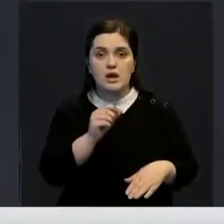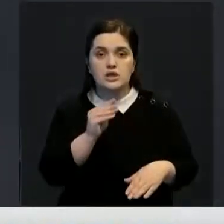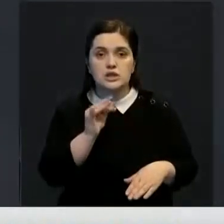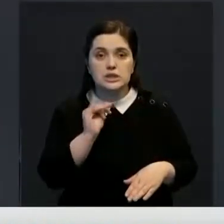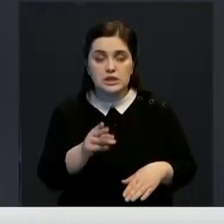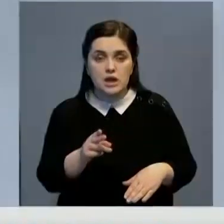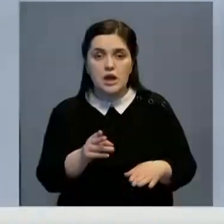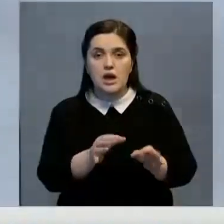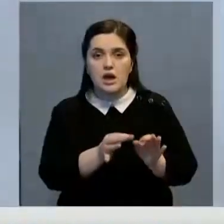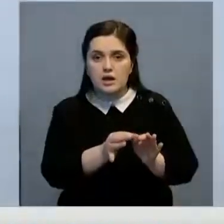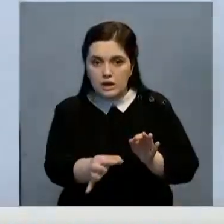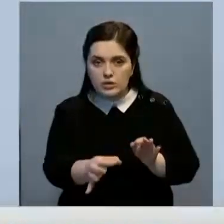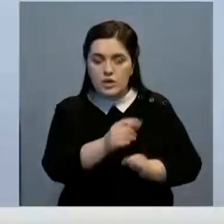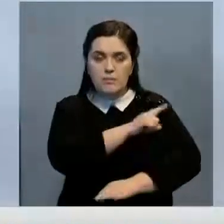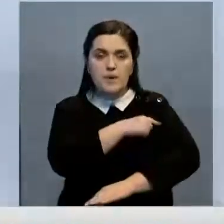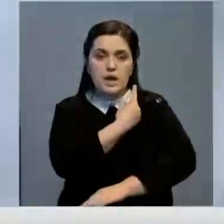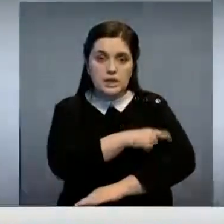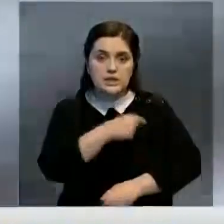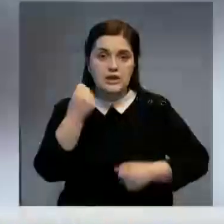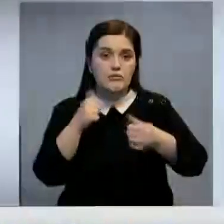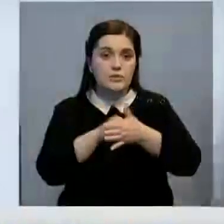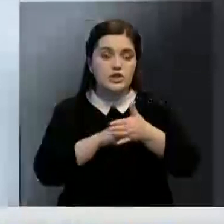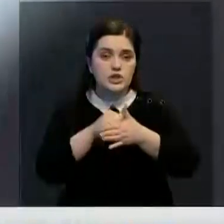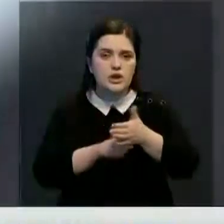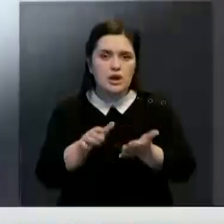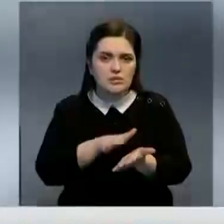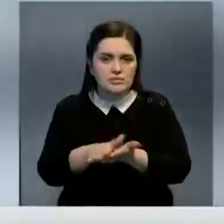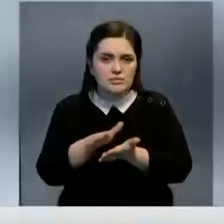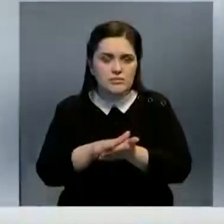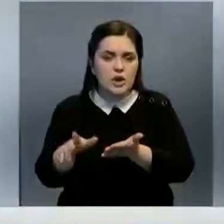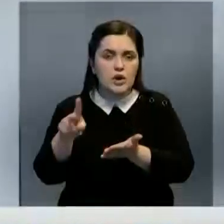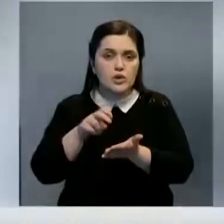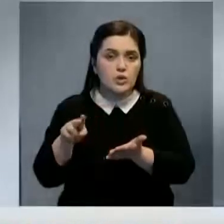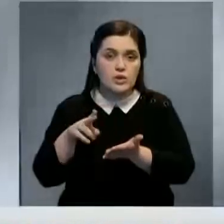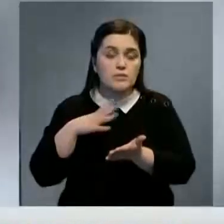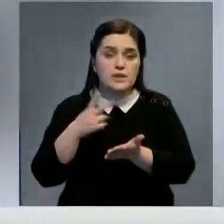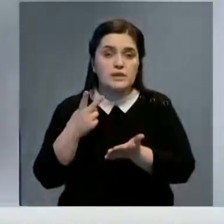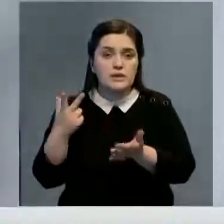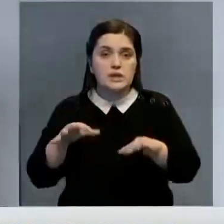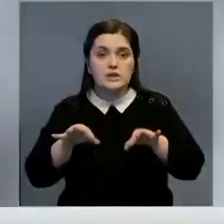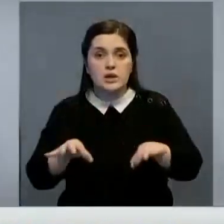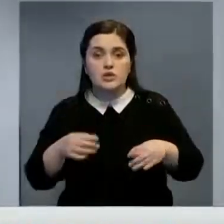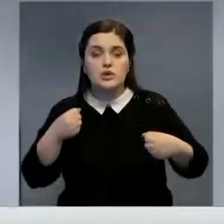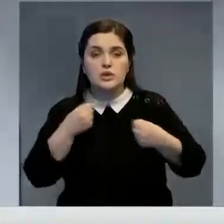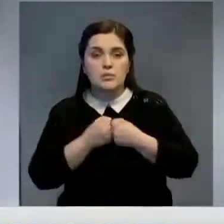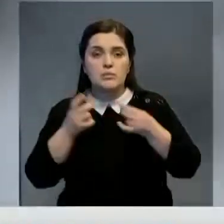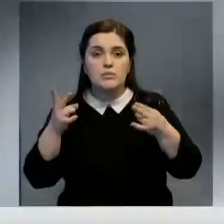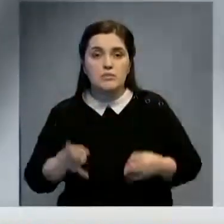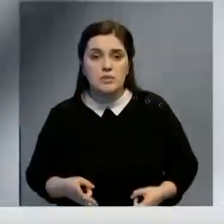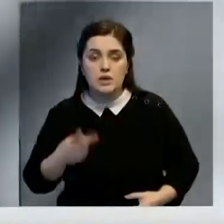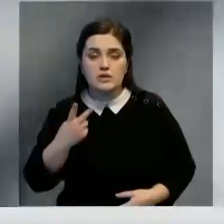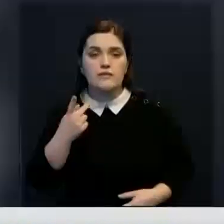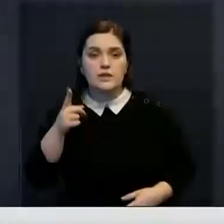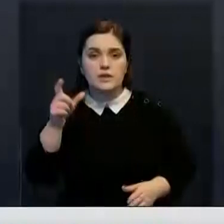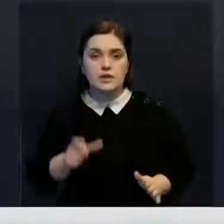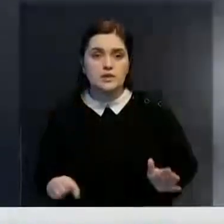в Акжаикскую районную больницу. По словам водителя, причина аварии в гололеде. В регионе с начала года произошло 23 ДТП, и в